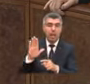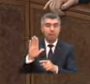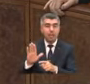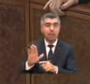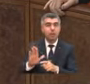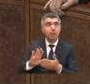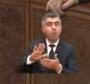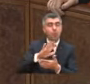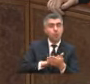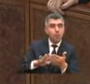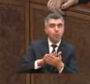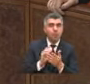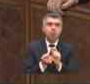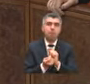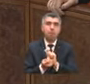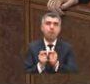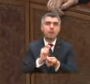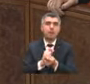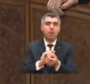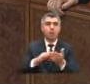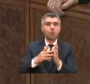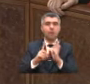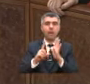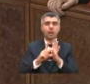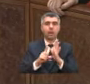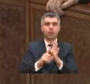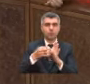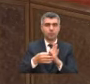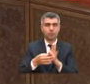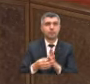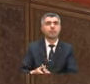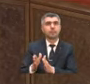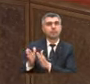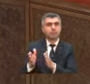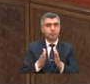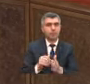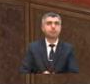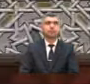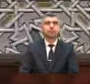العمل لمراجعه دقيقه وشامله للقانون الجنائي كما تفضلتم. شكرا. شكرا لكم سيد الوزير وشكرا.